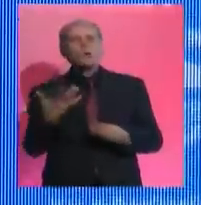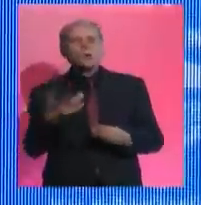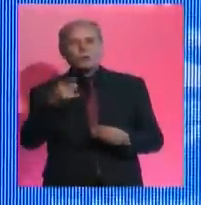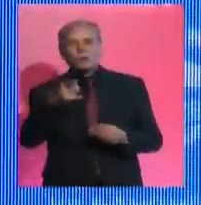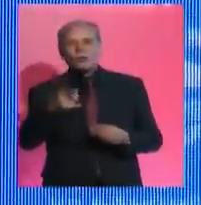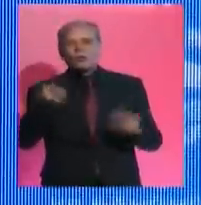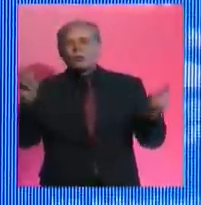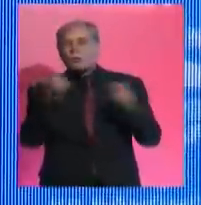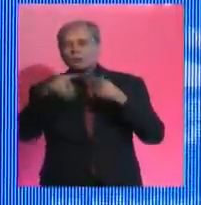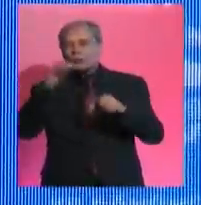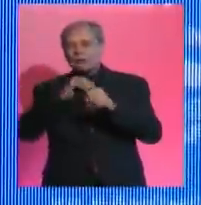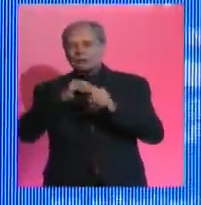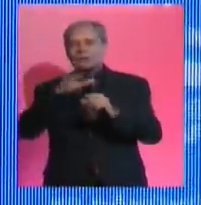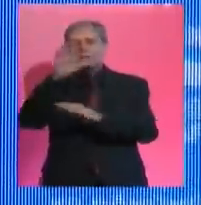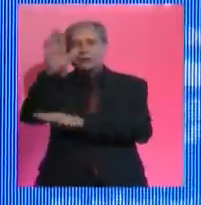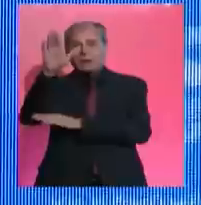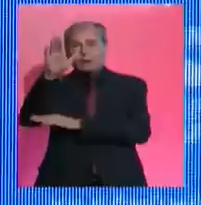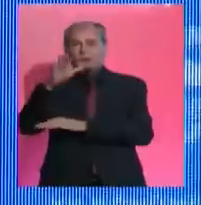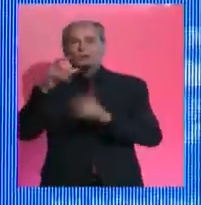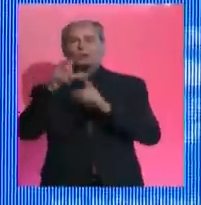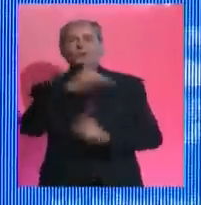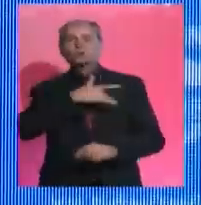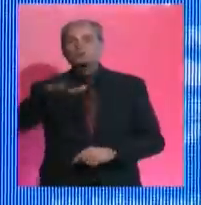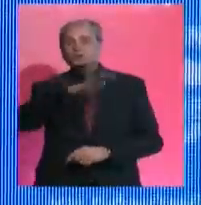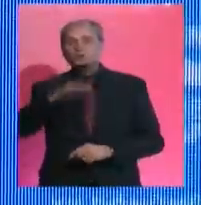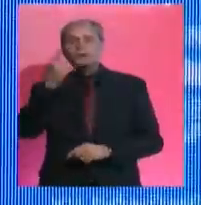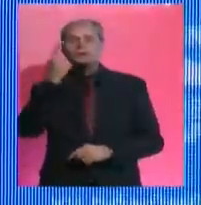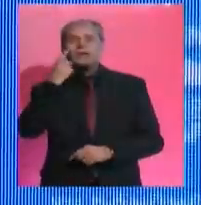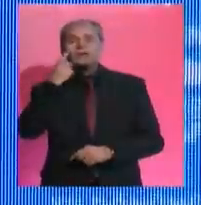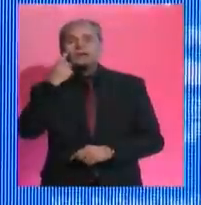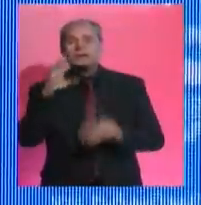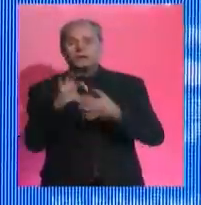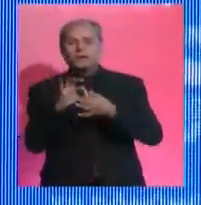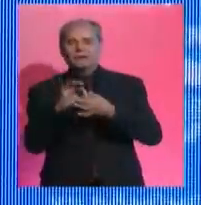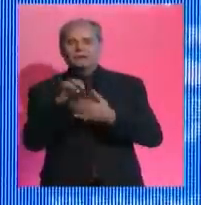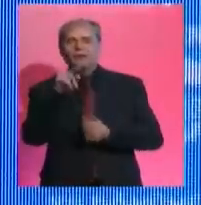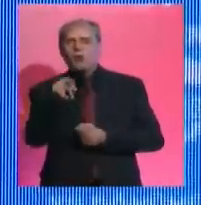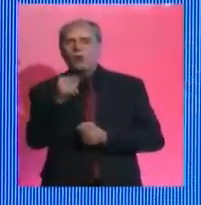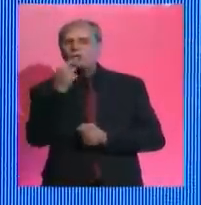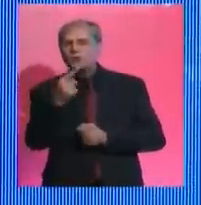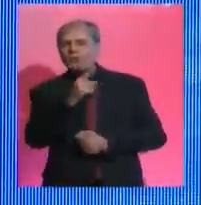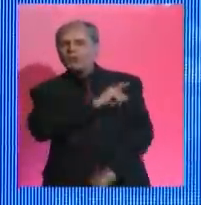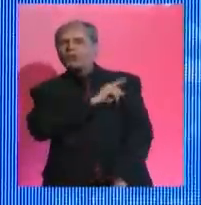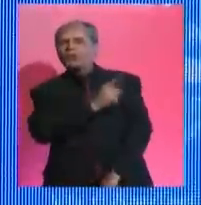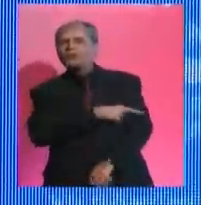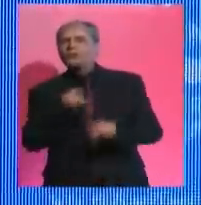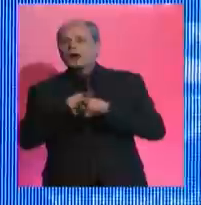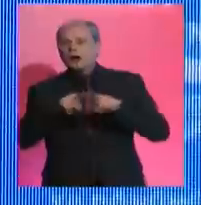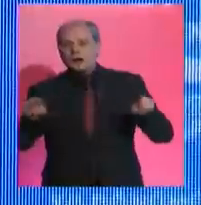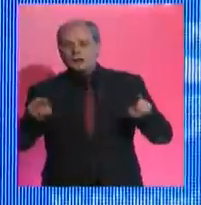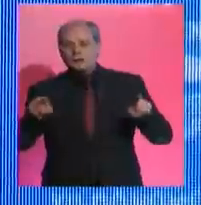o Ezgi demokratik laik sosyal bir hukuk devleti ne bağlılıktır o Ezgi kuvvetler